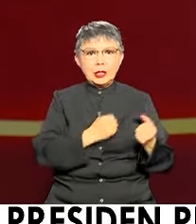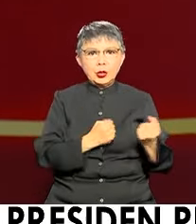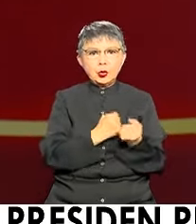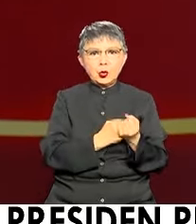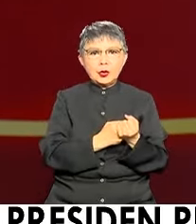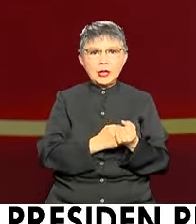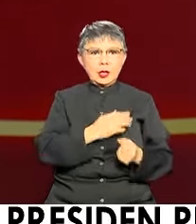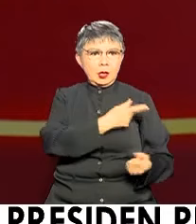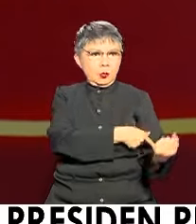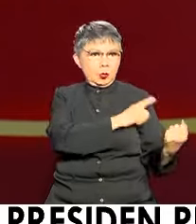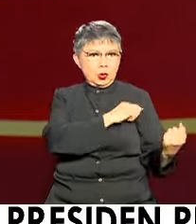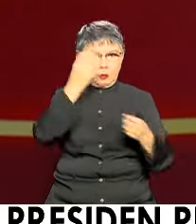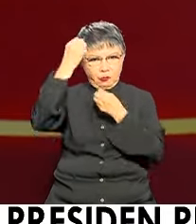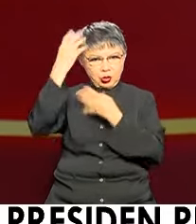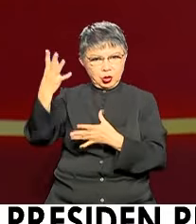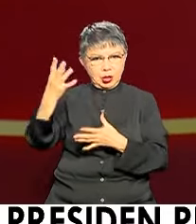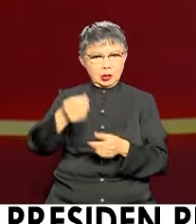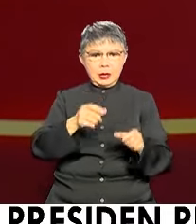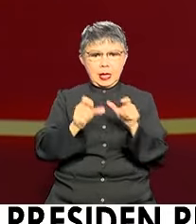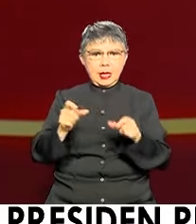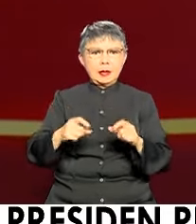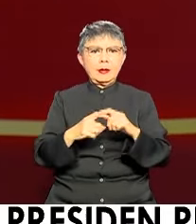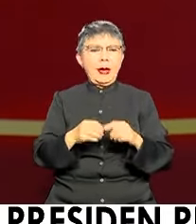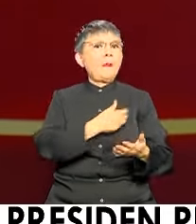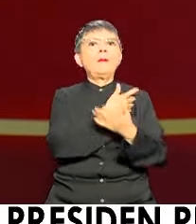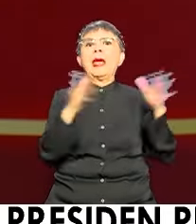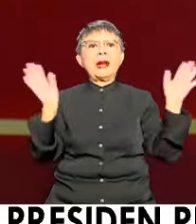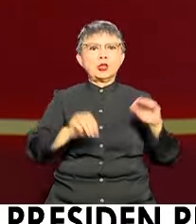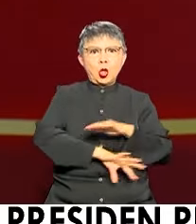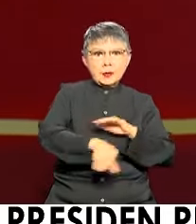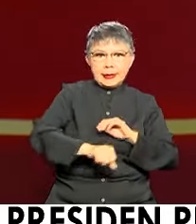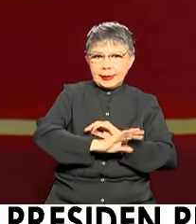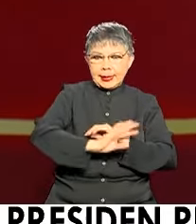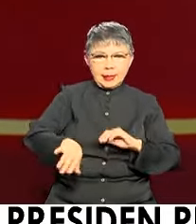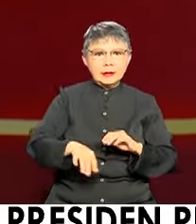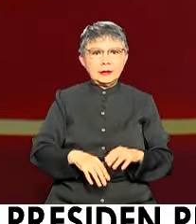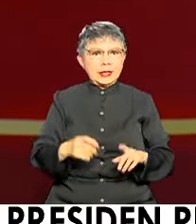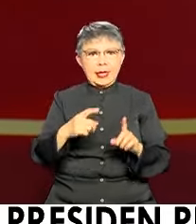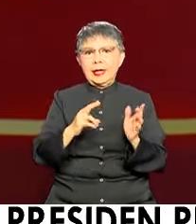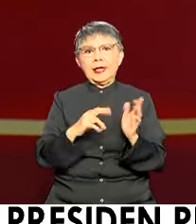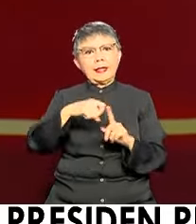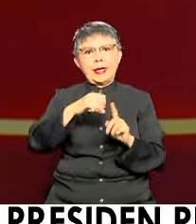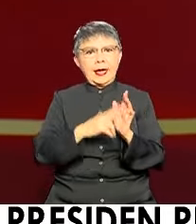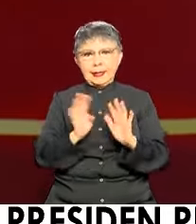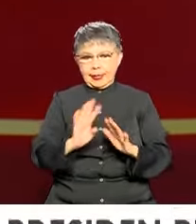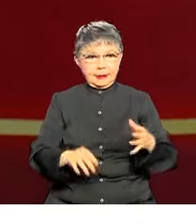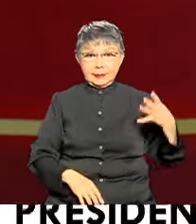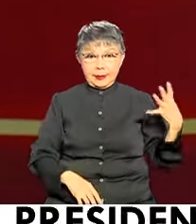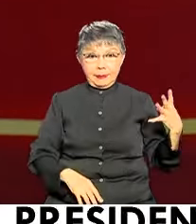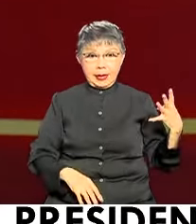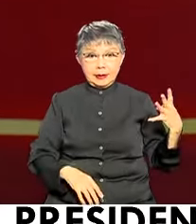kompetensi dan profesionalitas aparatur bebas korupsi kolusi dan nepotisme kemudian yang keempat